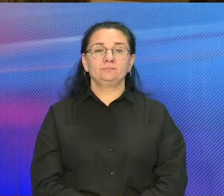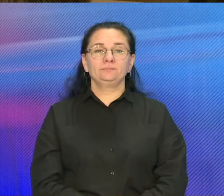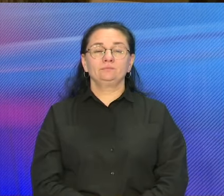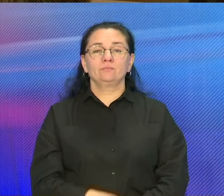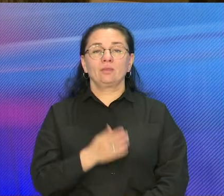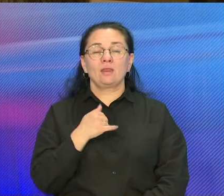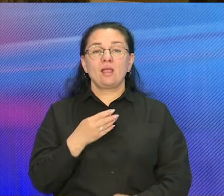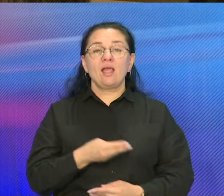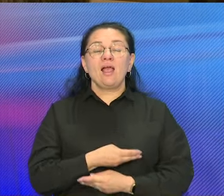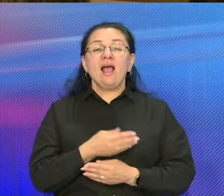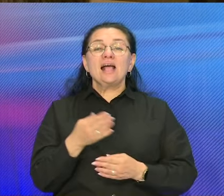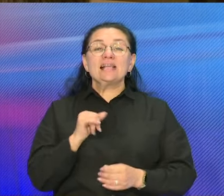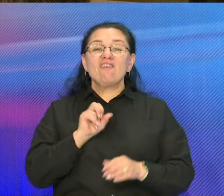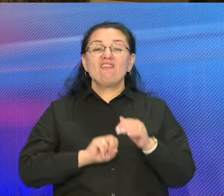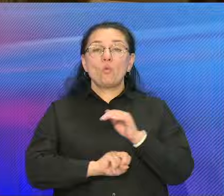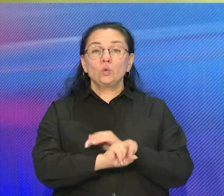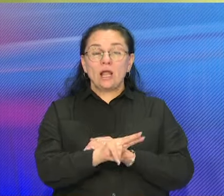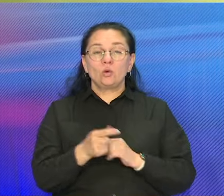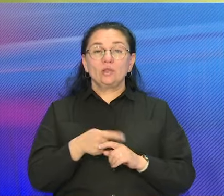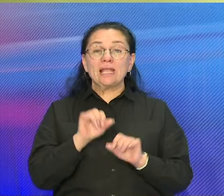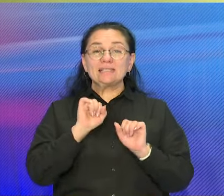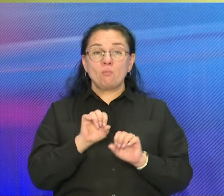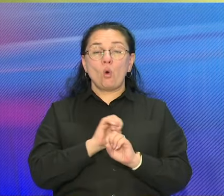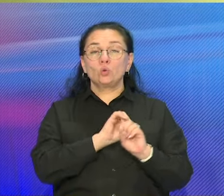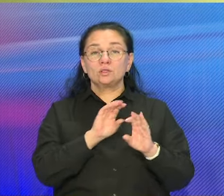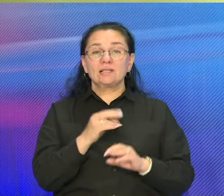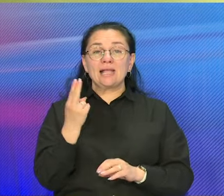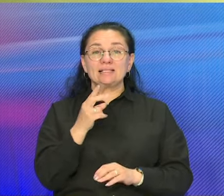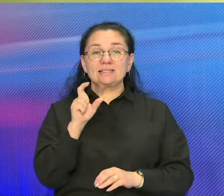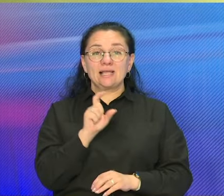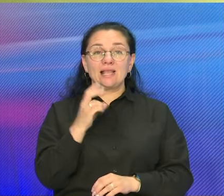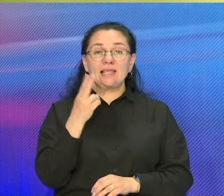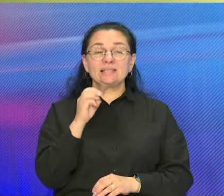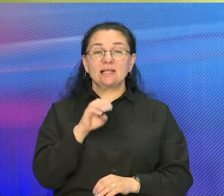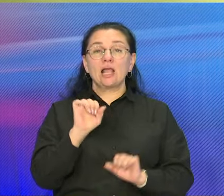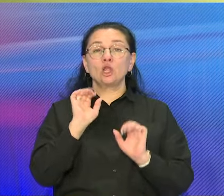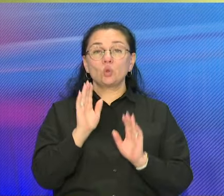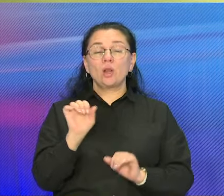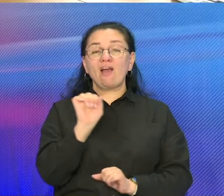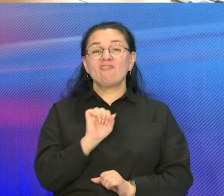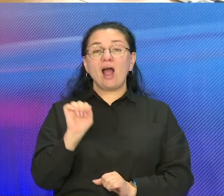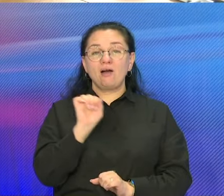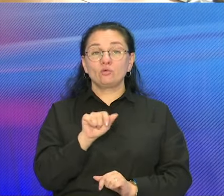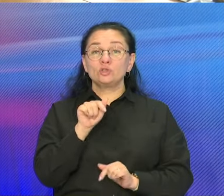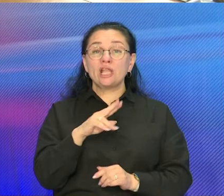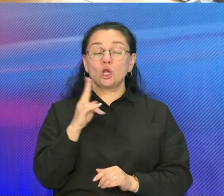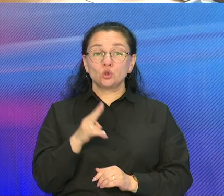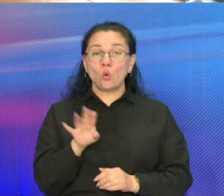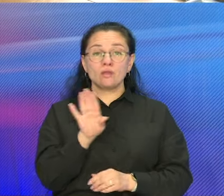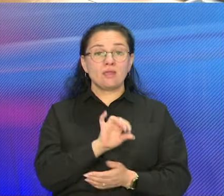Выдаленные запорушения правил смогут сдать ЦЕ и ЦТ только в ЖНИВНИ Теж, кто отсутничал на